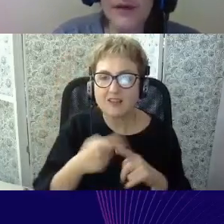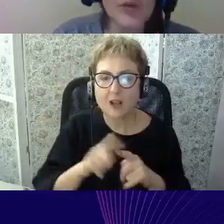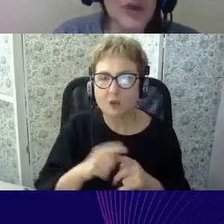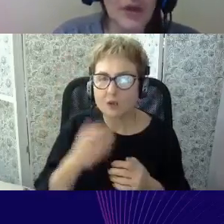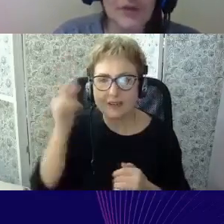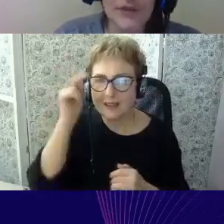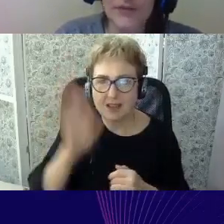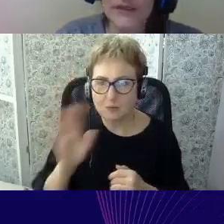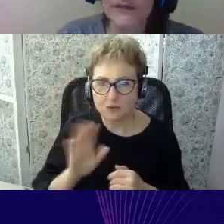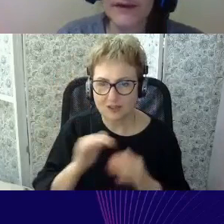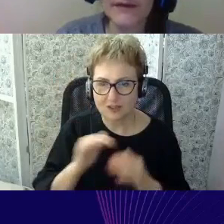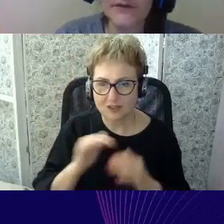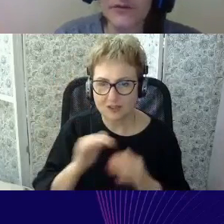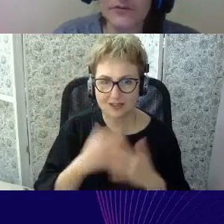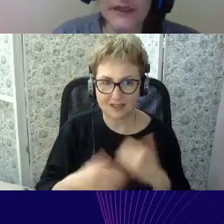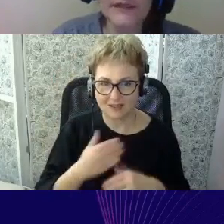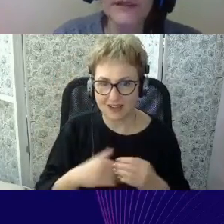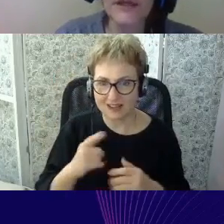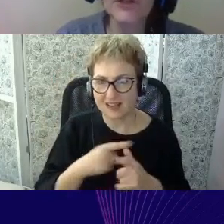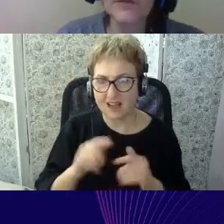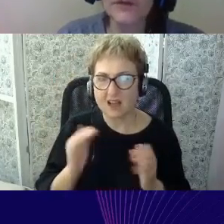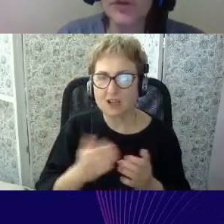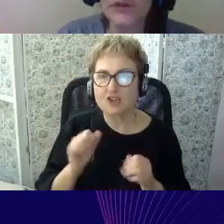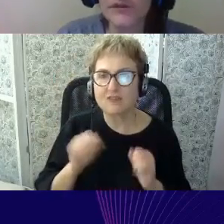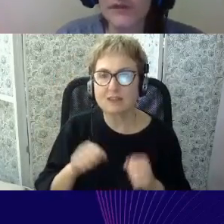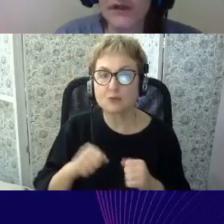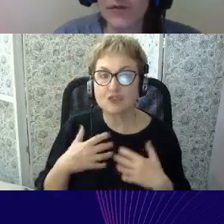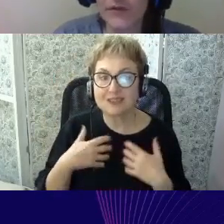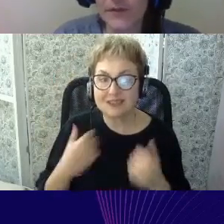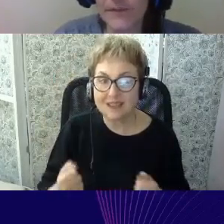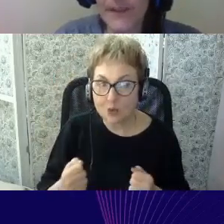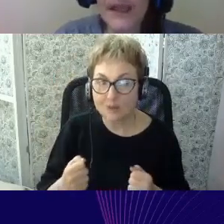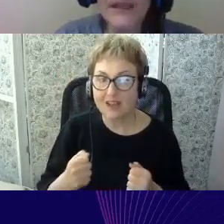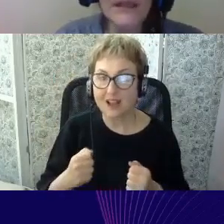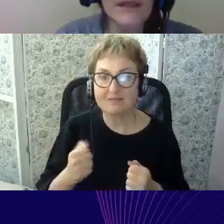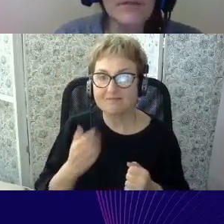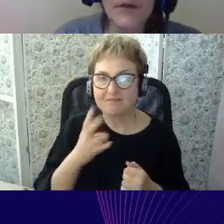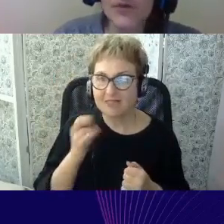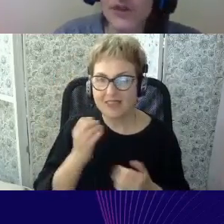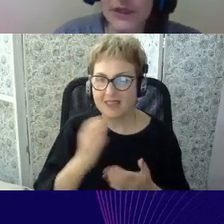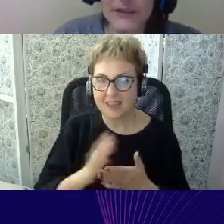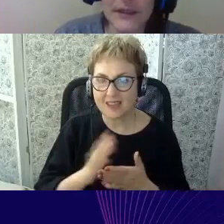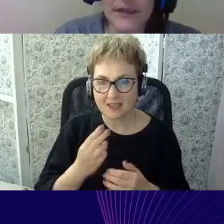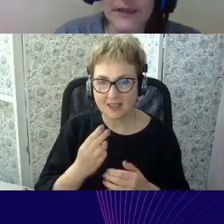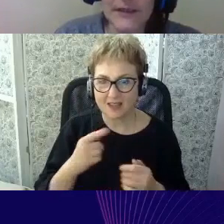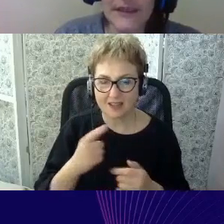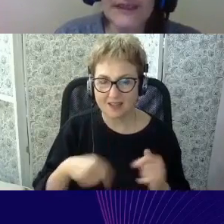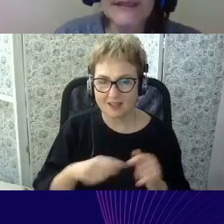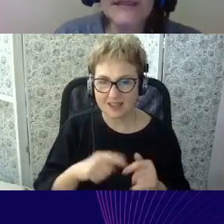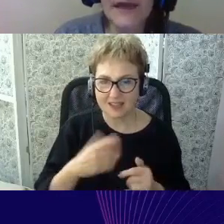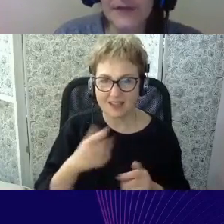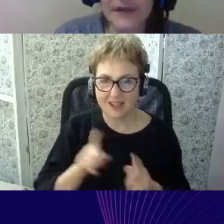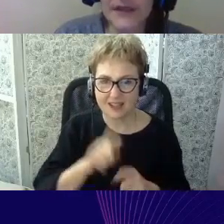не обучаются ребят с инвалидностью или с ограниченными возможностями здоровья, не имеют в штате таких лиц.